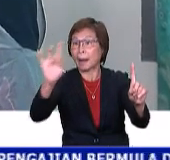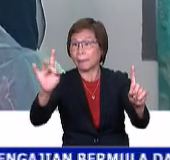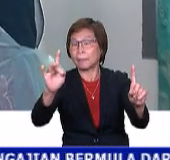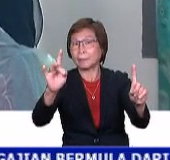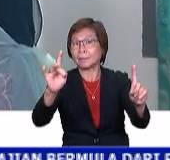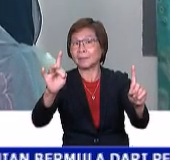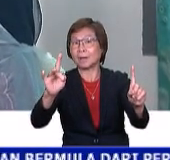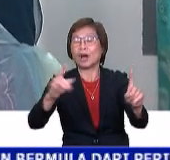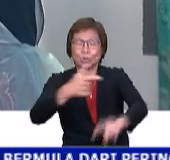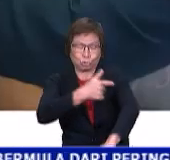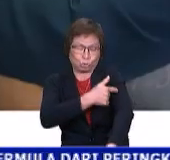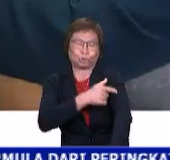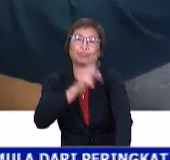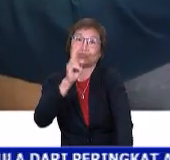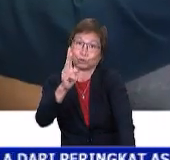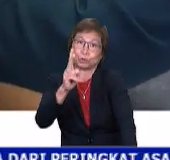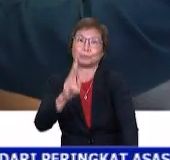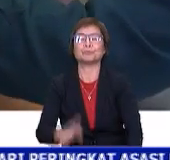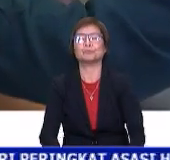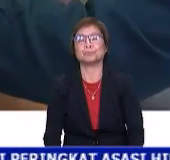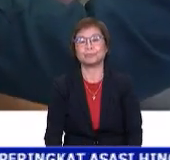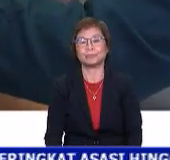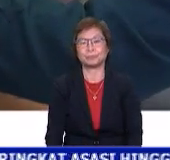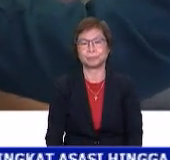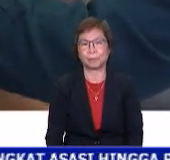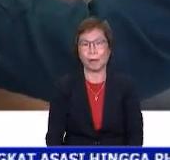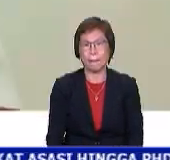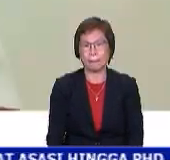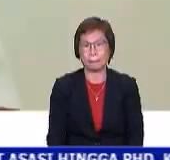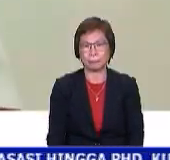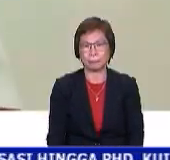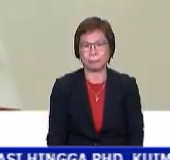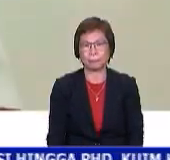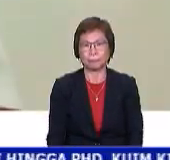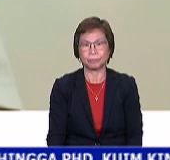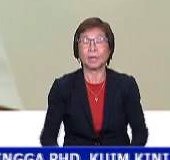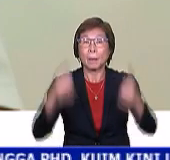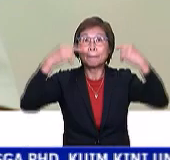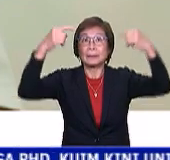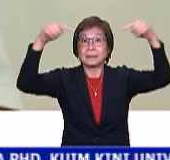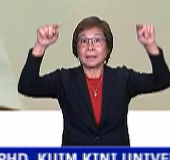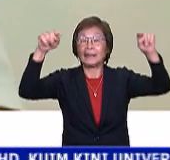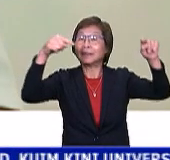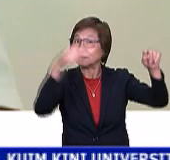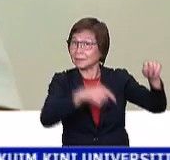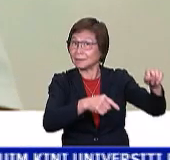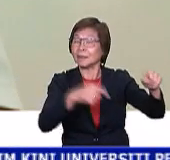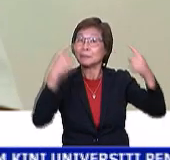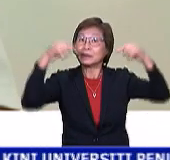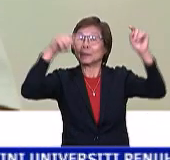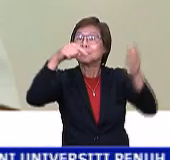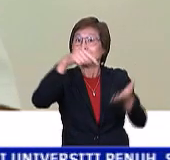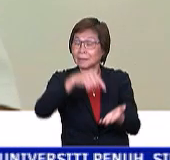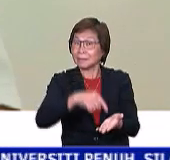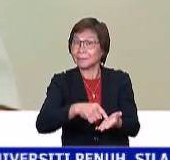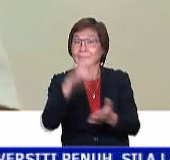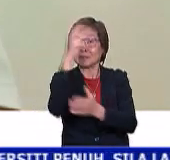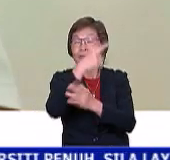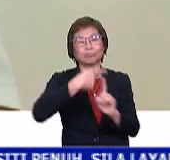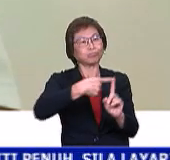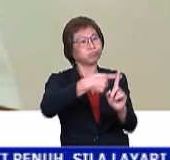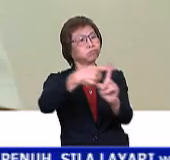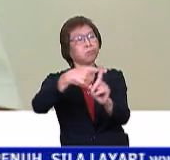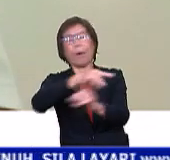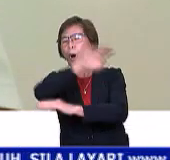117,158 lagi dos kedua. Melihat kepada pencapaian ini, kerajaan optimis bahawa segala usaha